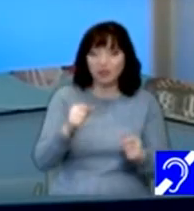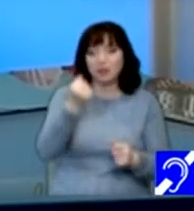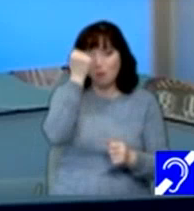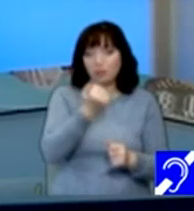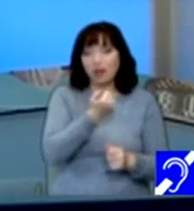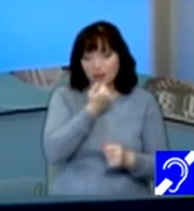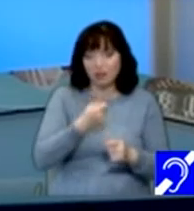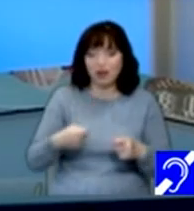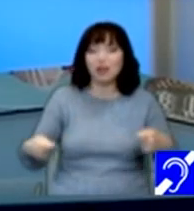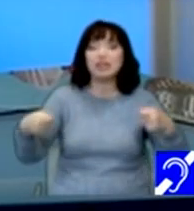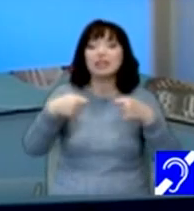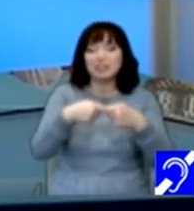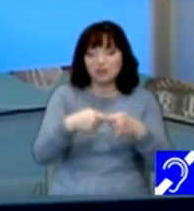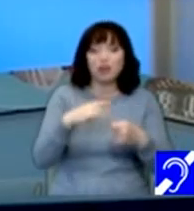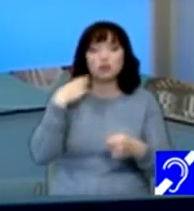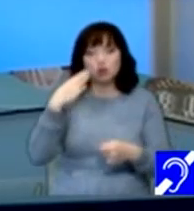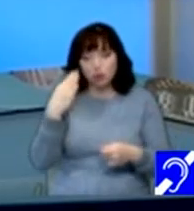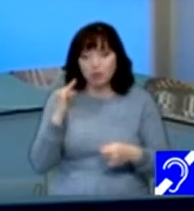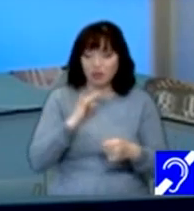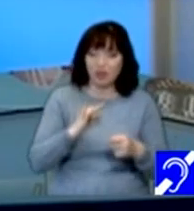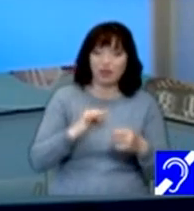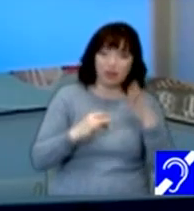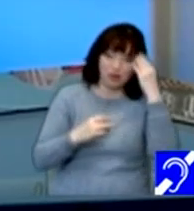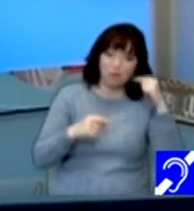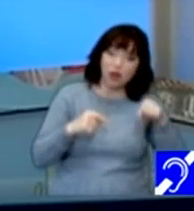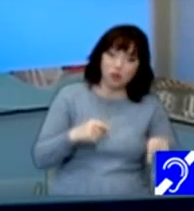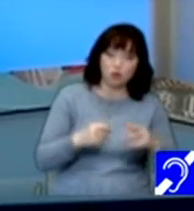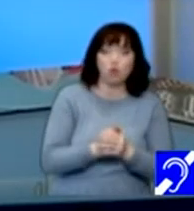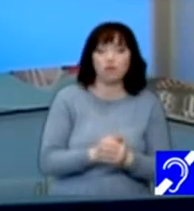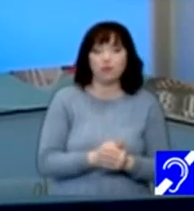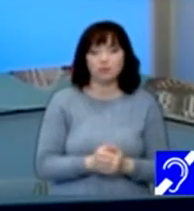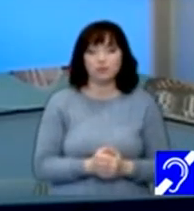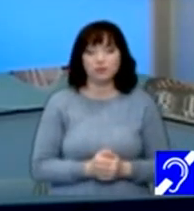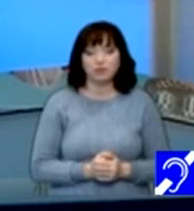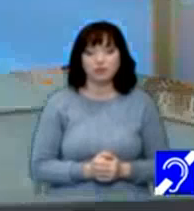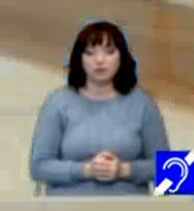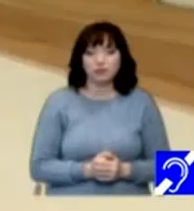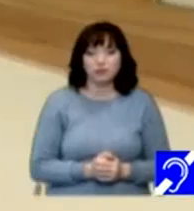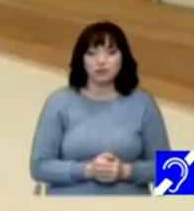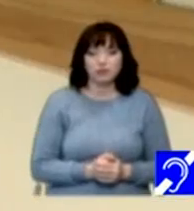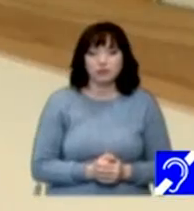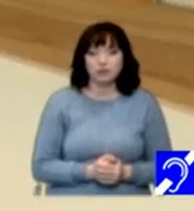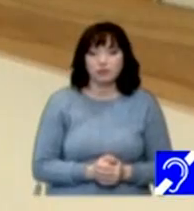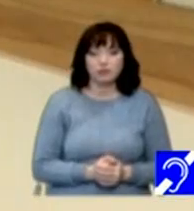și departamenturile Rația cu Republica Moldova din cadrul Guvernului României.